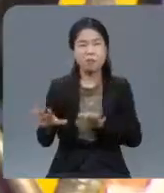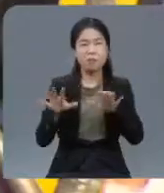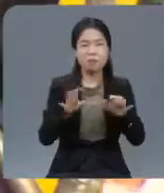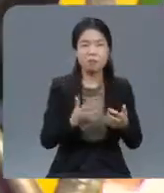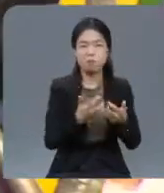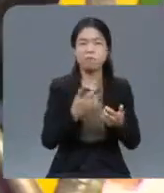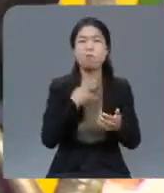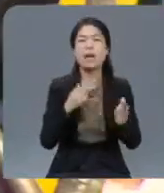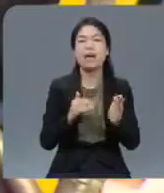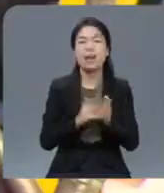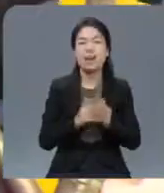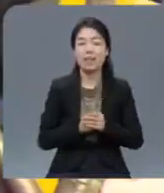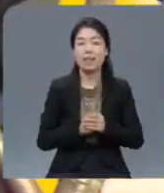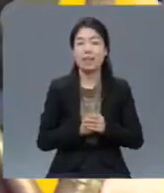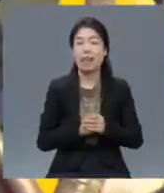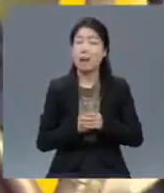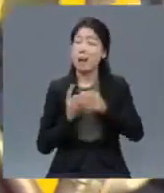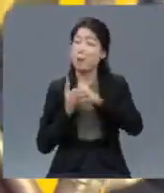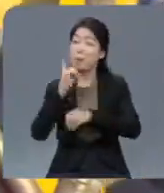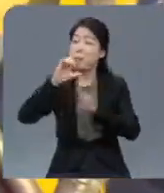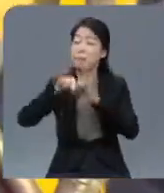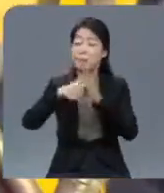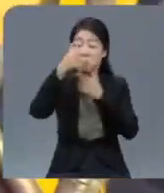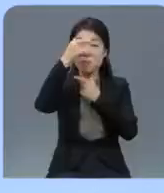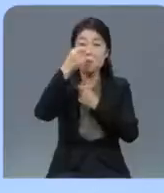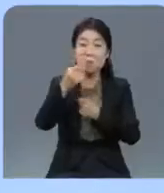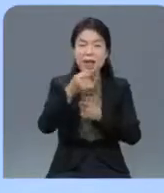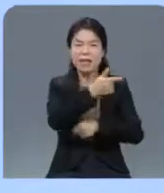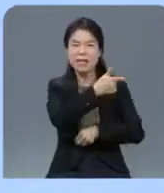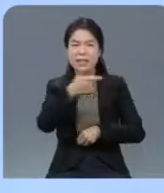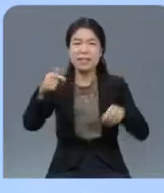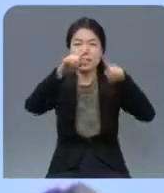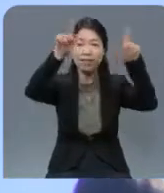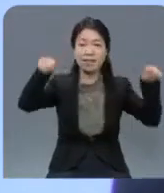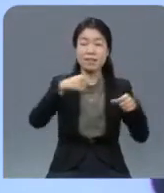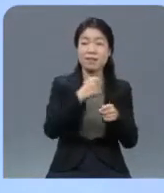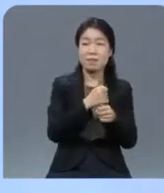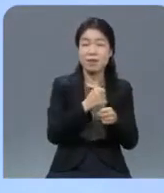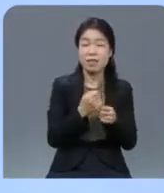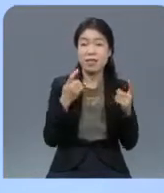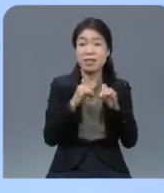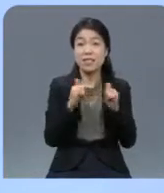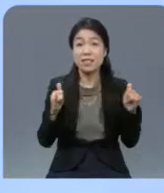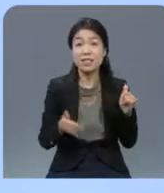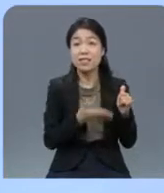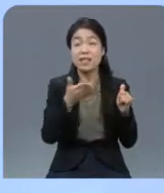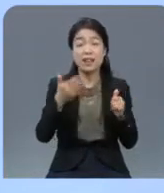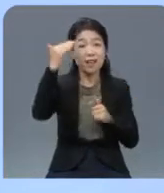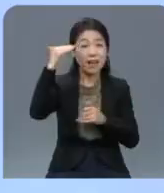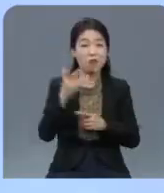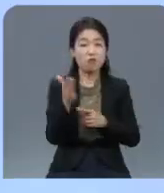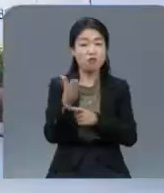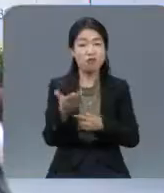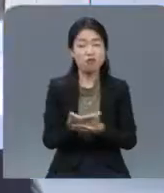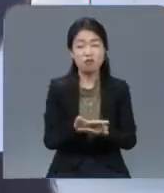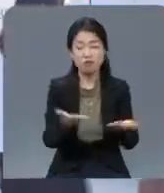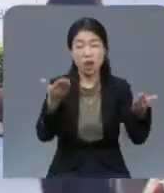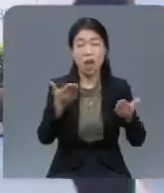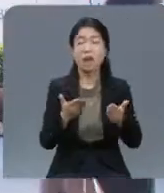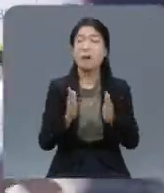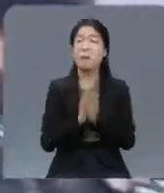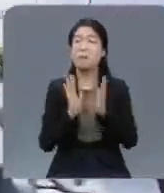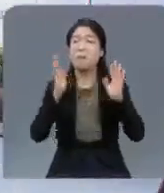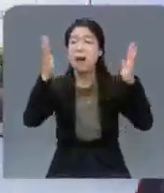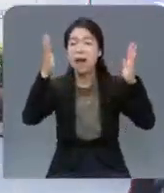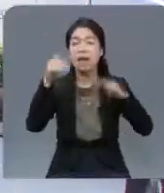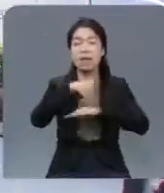몰렸습니다. 고흥군은 발사 시각에 맞춰 대형 스크린을 설치하고 관광객들에게 태극기를 나눠준 뒤 성공 발사를 응원할